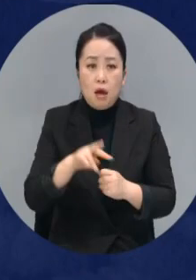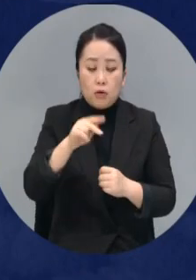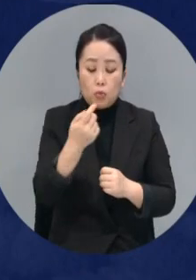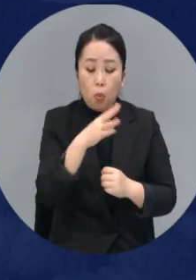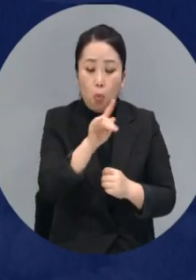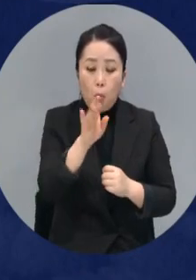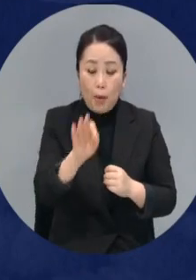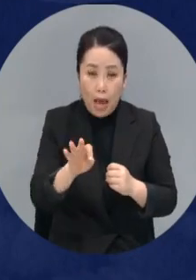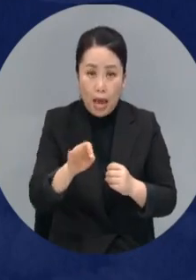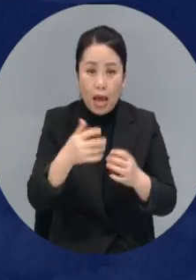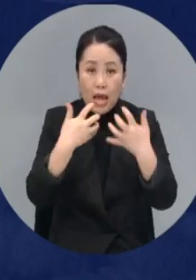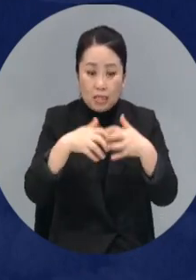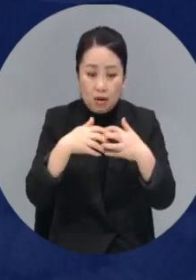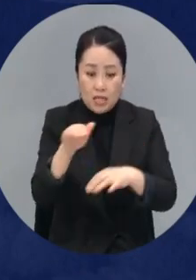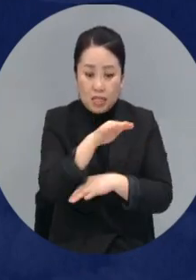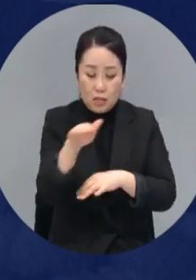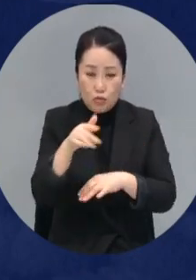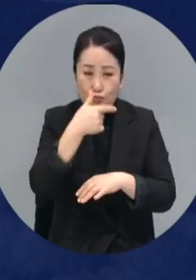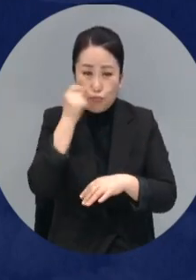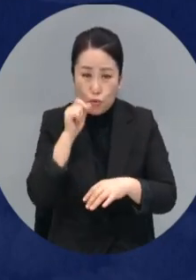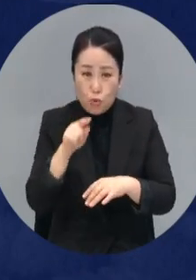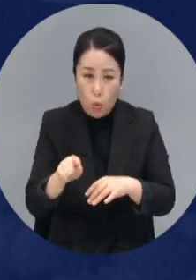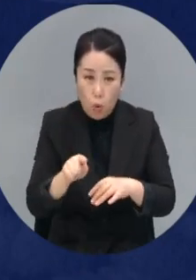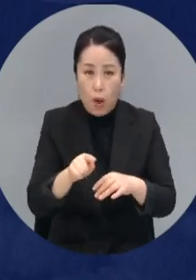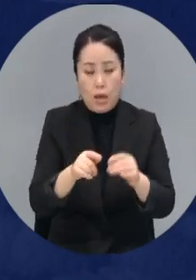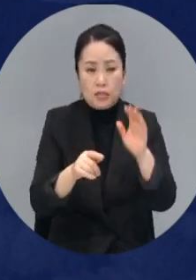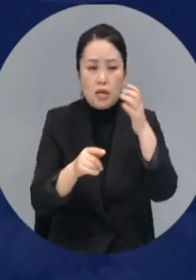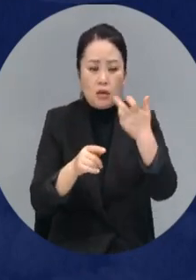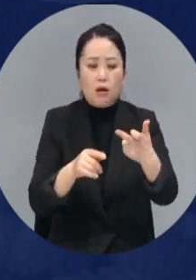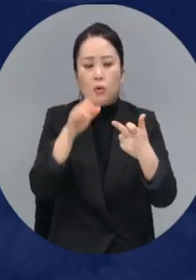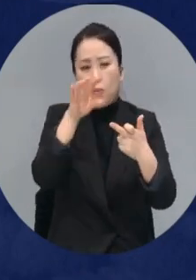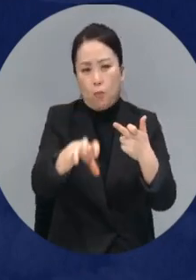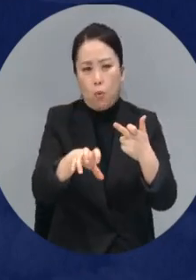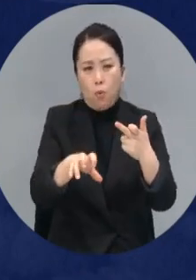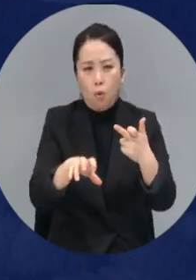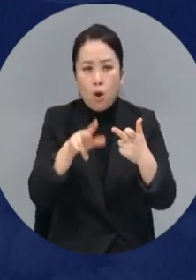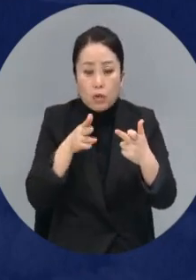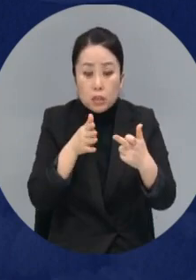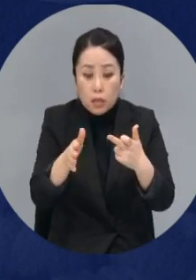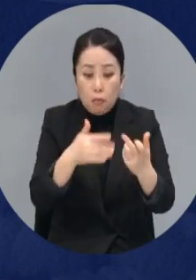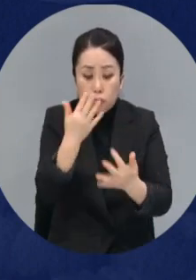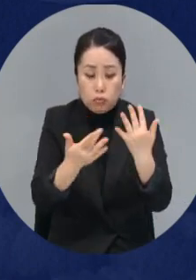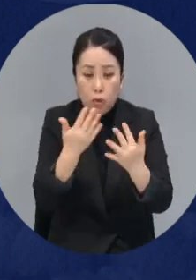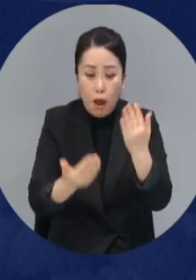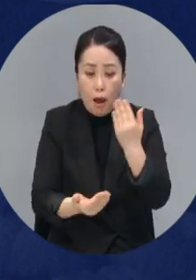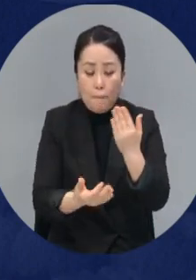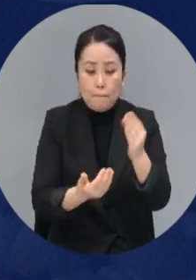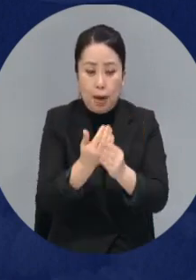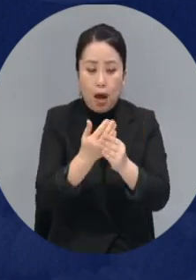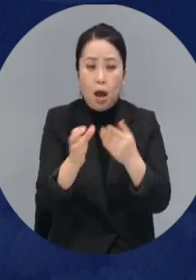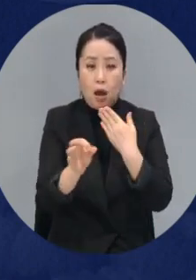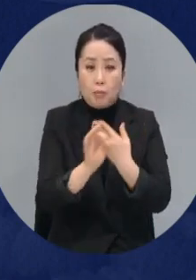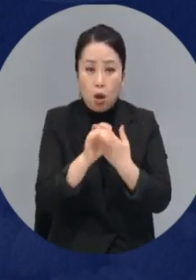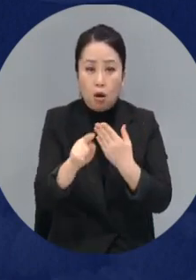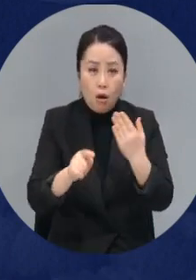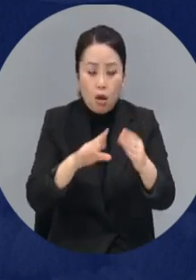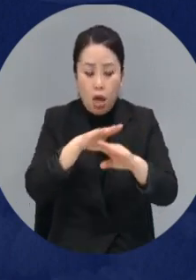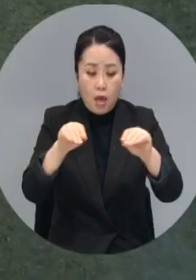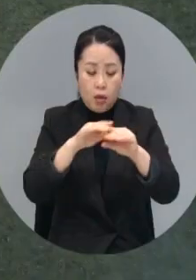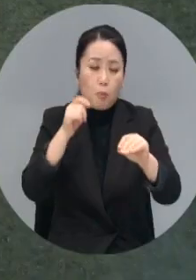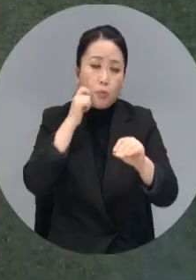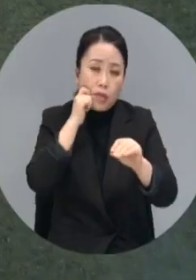개선이 필요한 D등급 이하 시장은 모두 17곳. 당장 불이 나도 대응조차 어려운 E등급도 9곳에